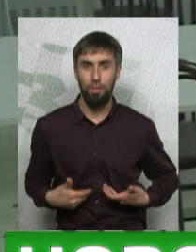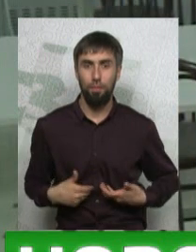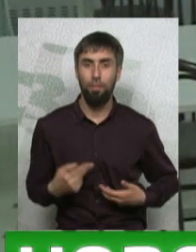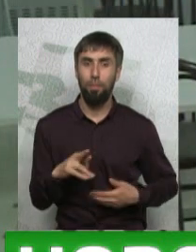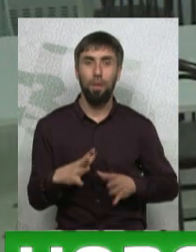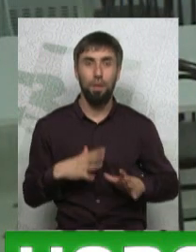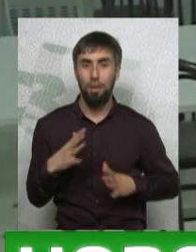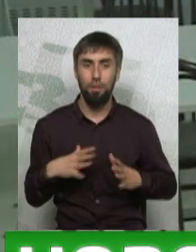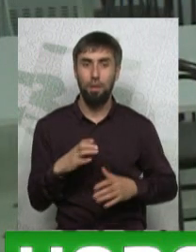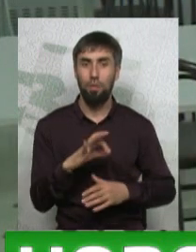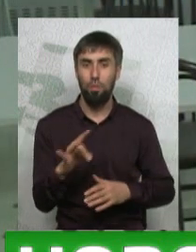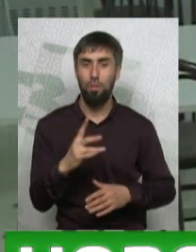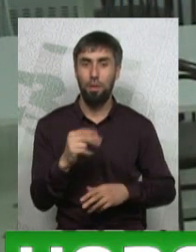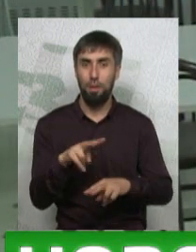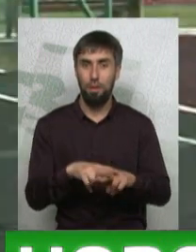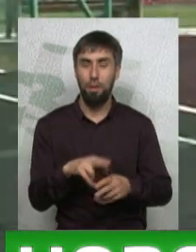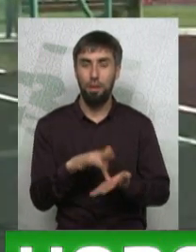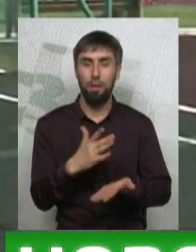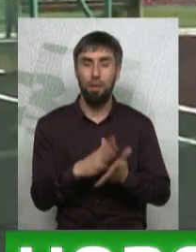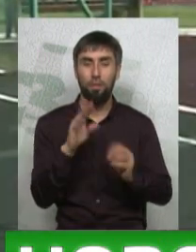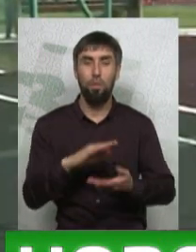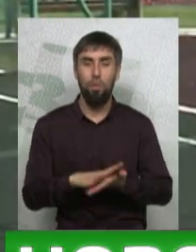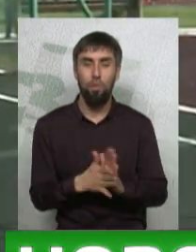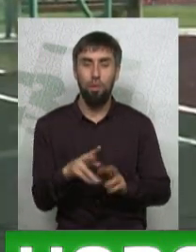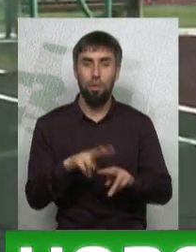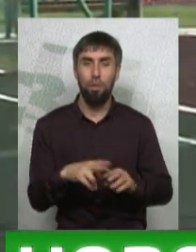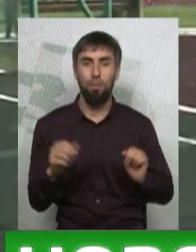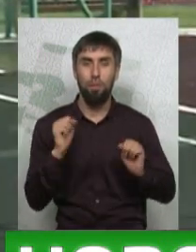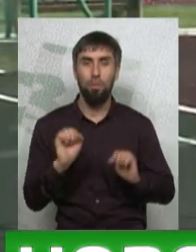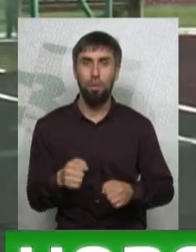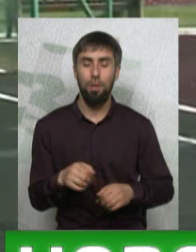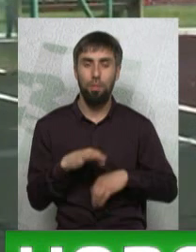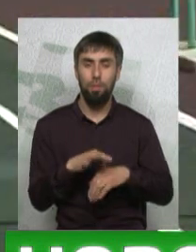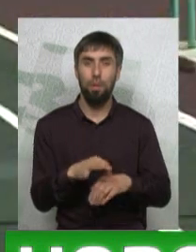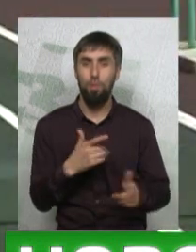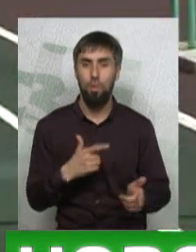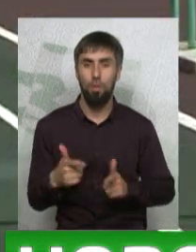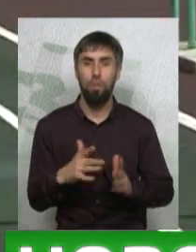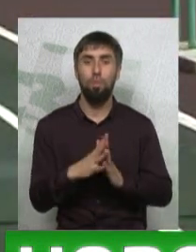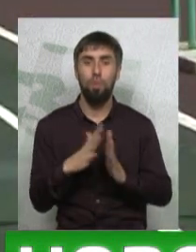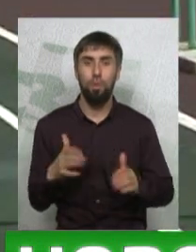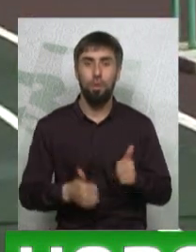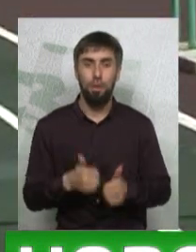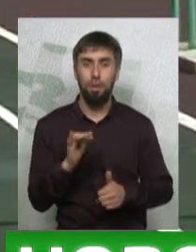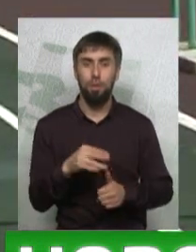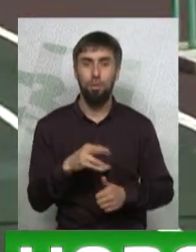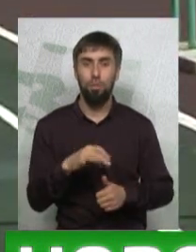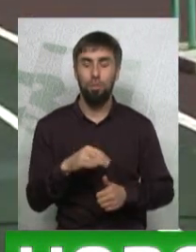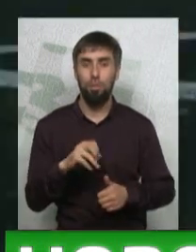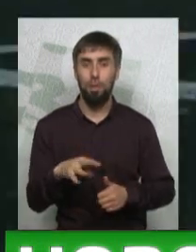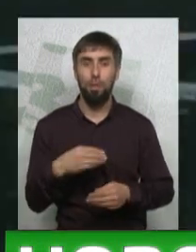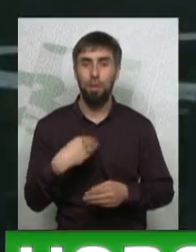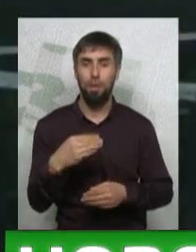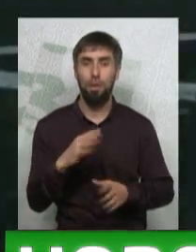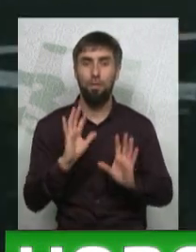Для тренировочных сборов на базе центра есть все условия. Здесь спортсмены могут проходить подготовку к большим турнирам и чемпионатам.